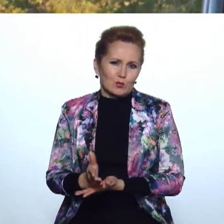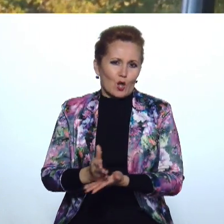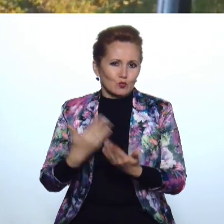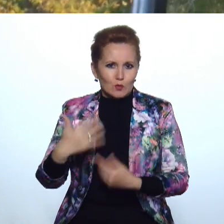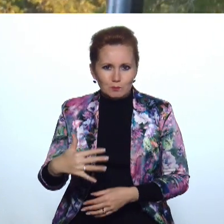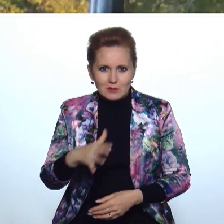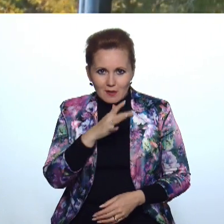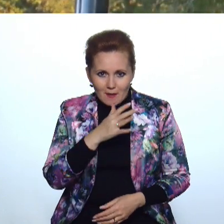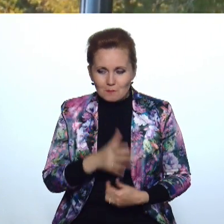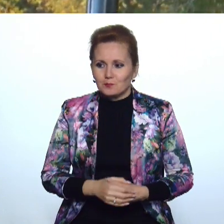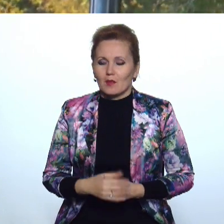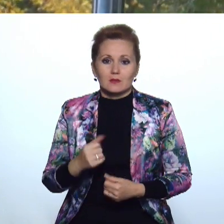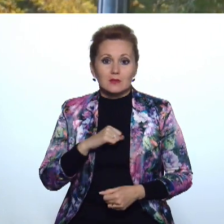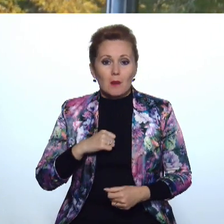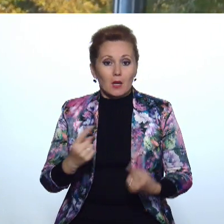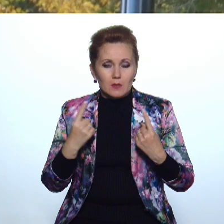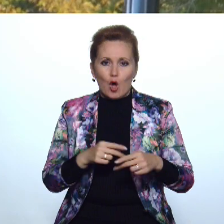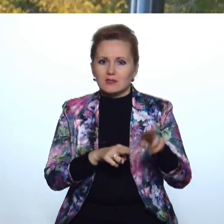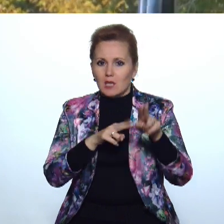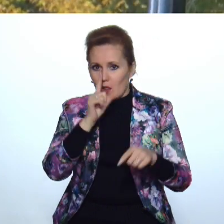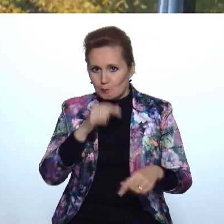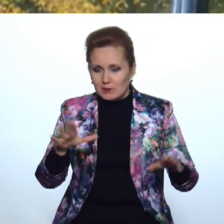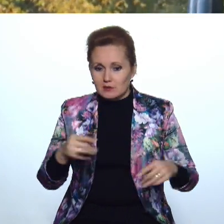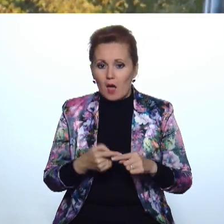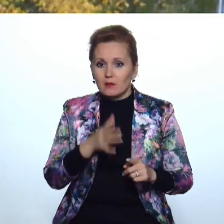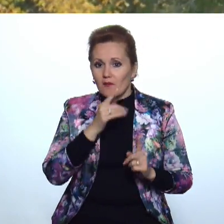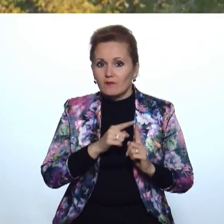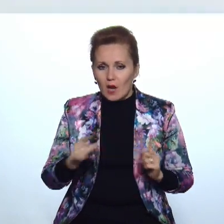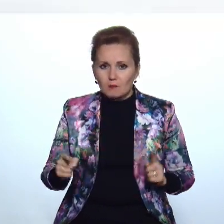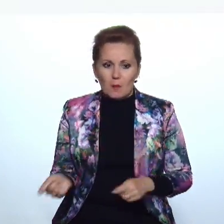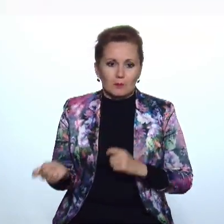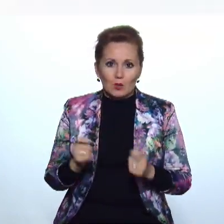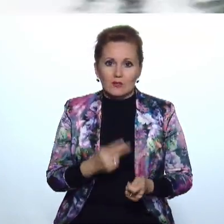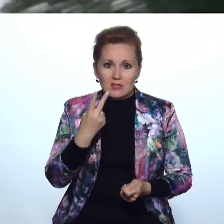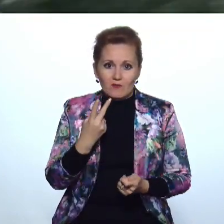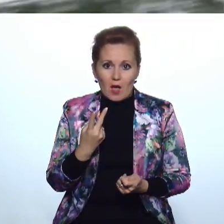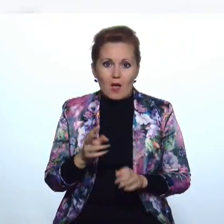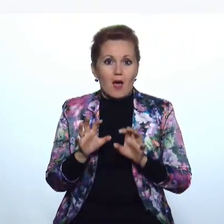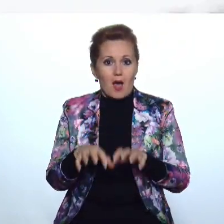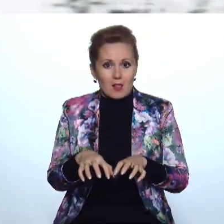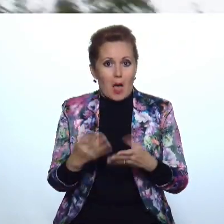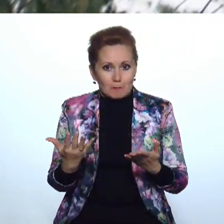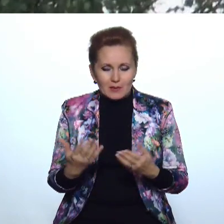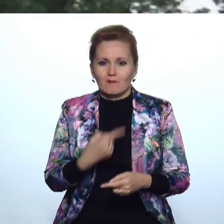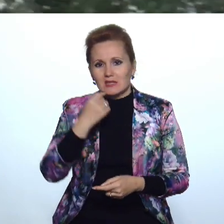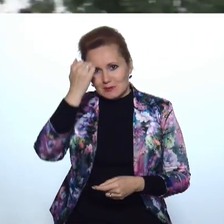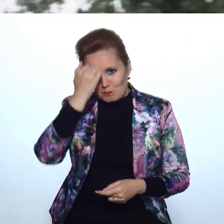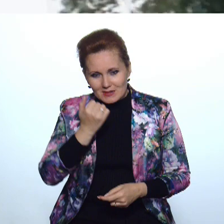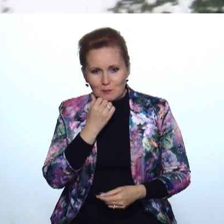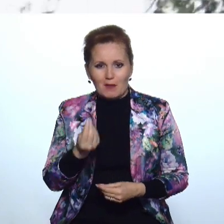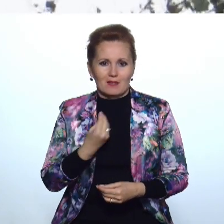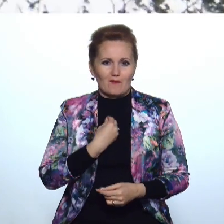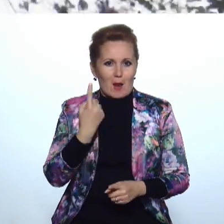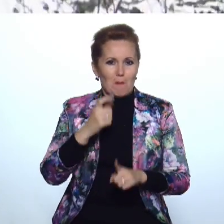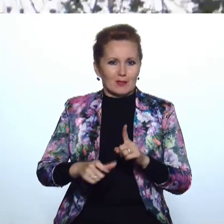это был отстрел птицы. За это время принес 2 лапки, говорили спасибо и давали патрон 1.